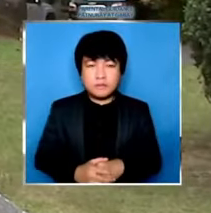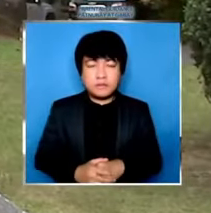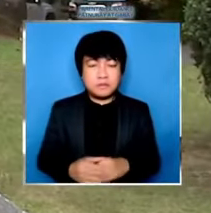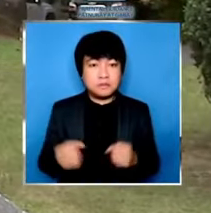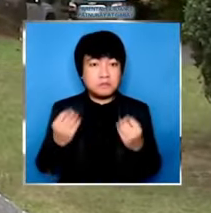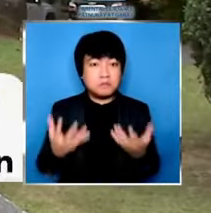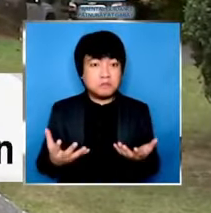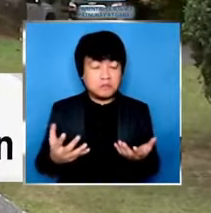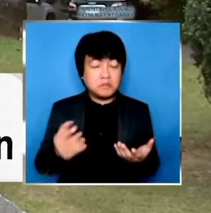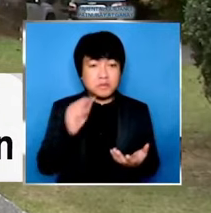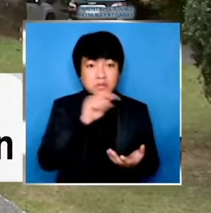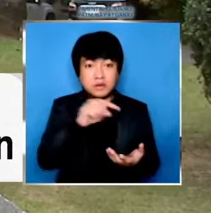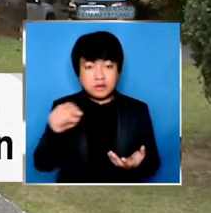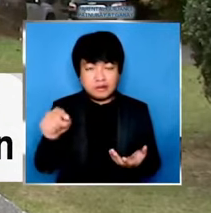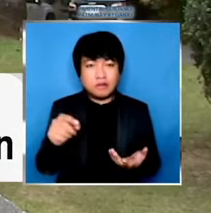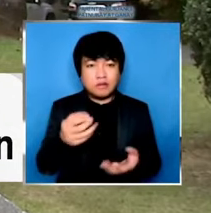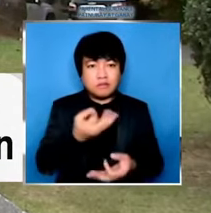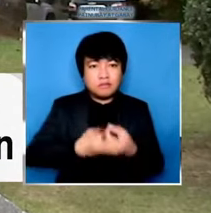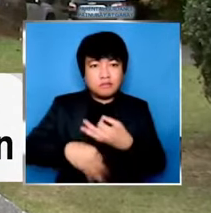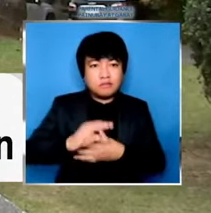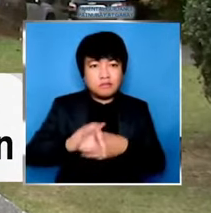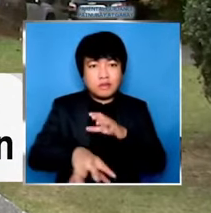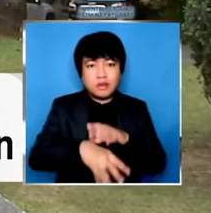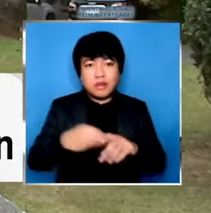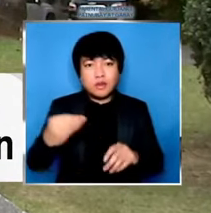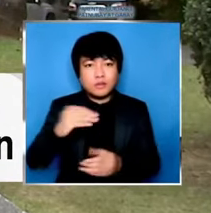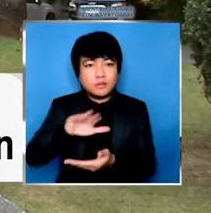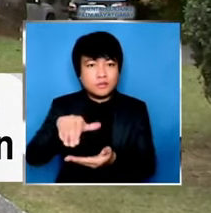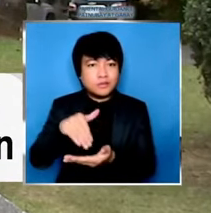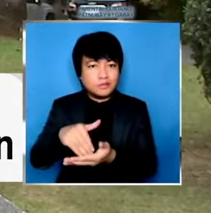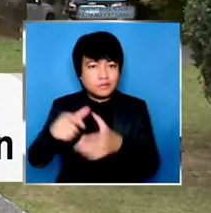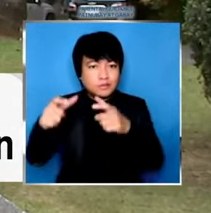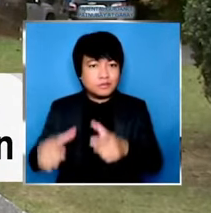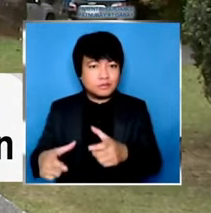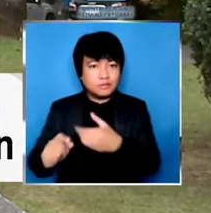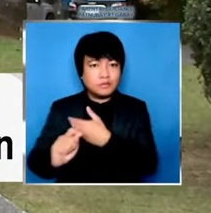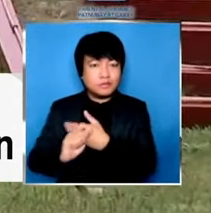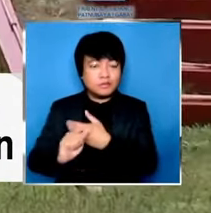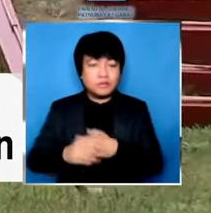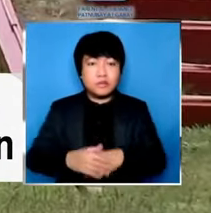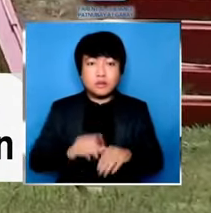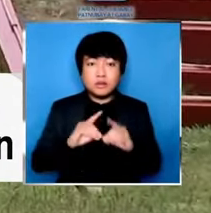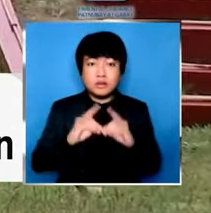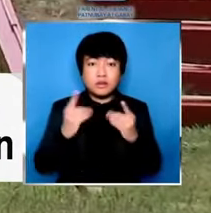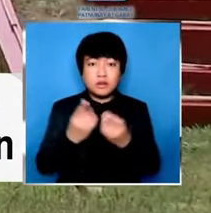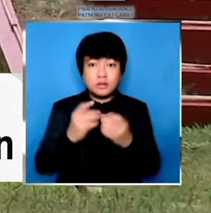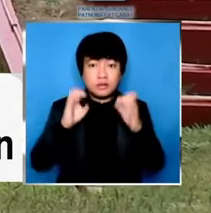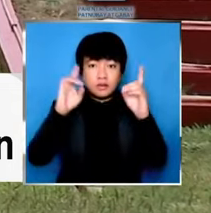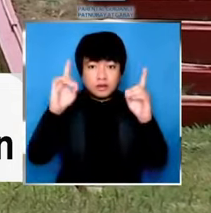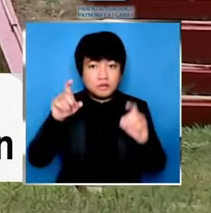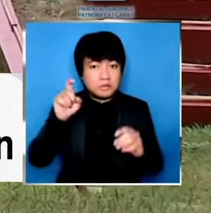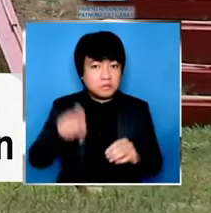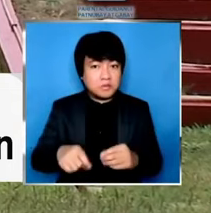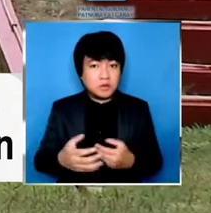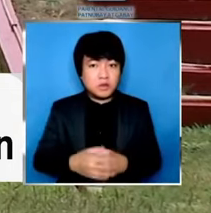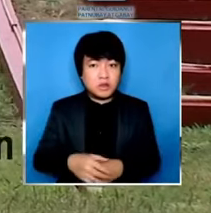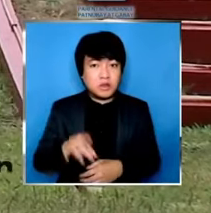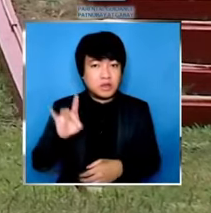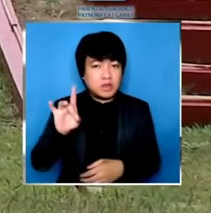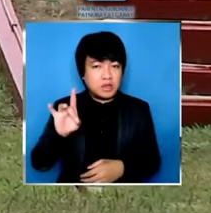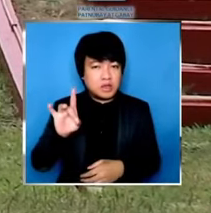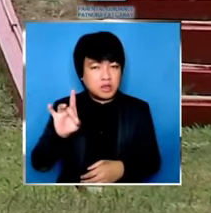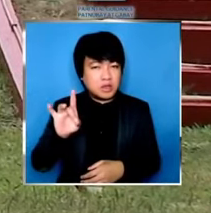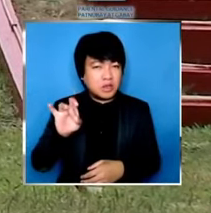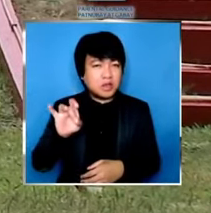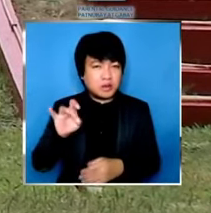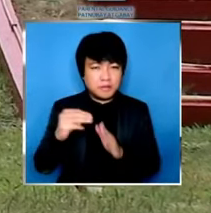evacuation center. Ayon sa DepEd, nasa 810 million pesos ang kakailanganin para sa rehabilitasyon ng mga napinsalang